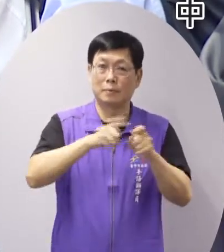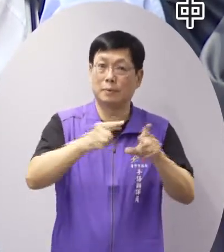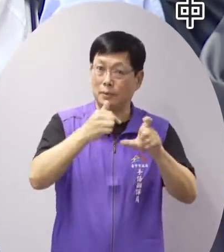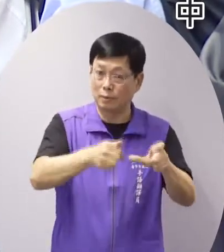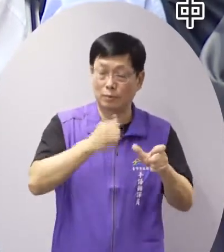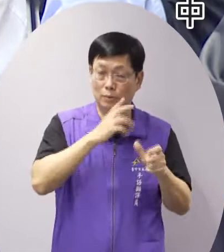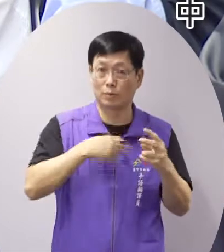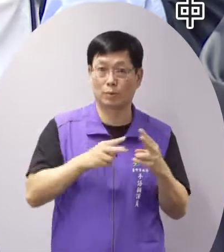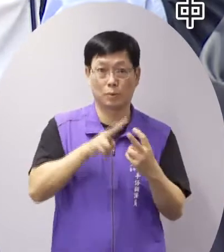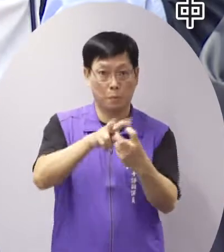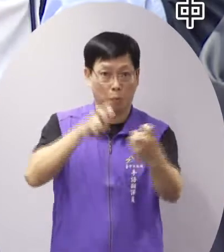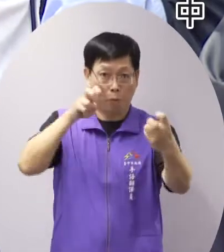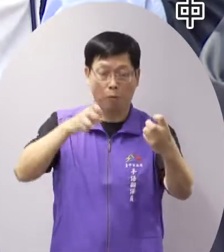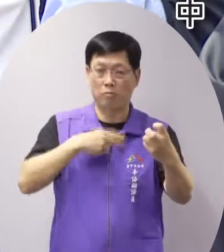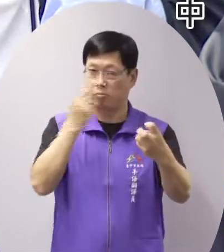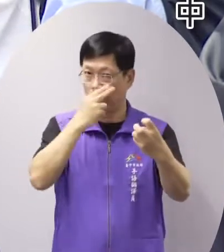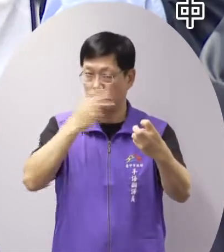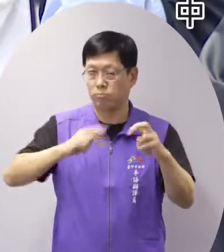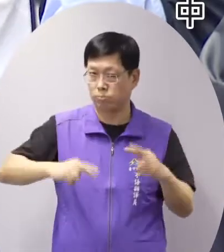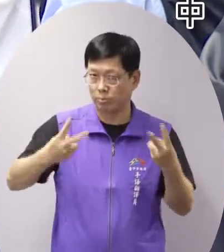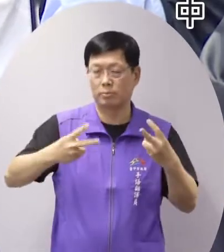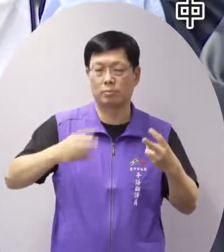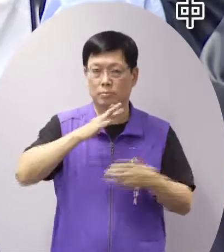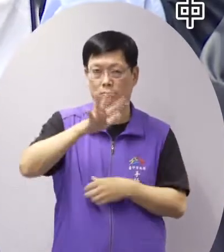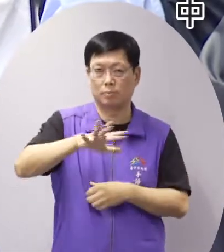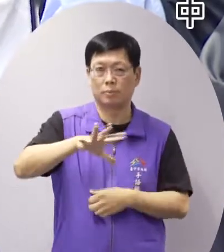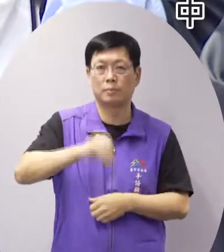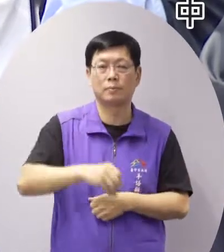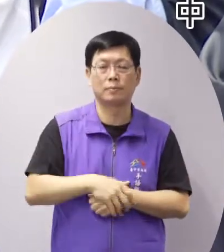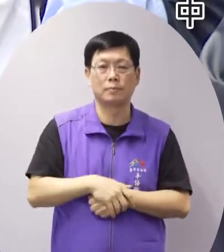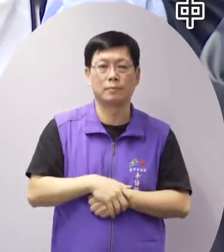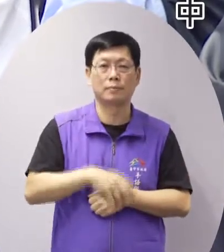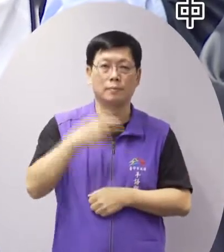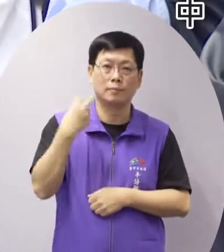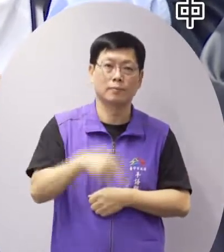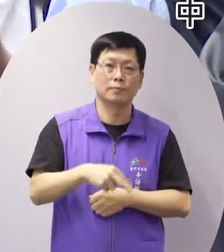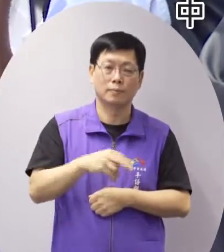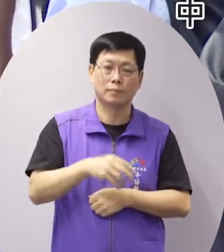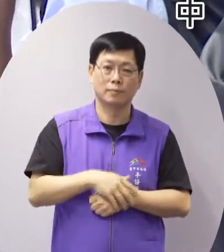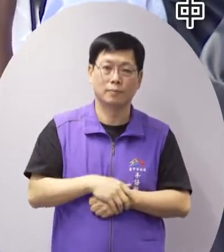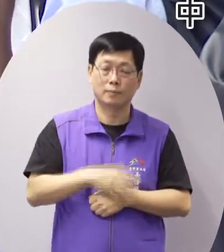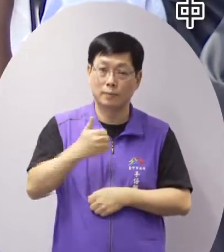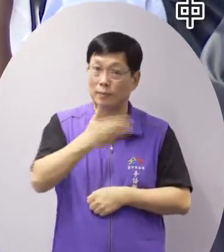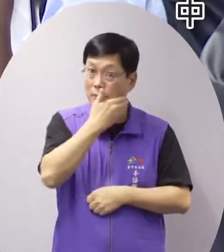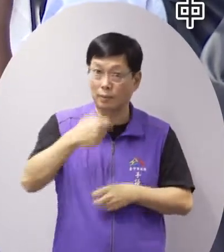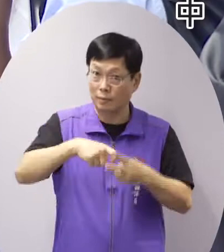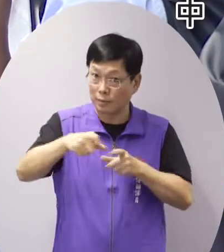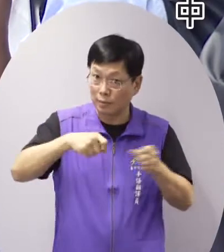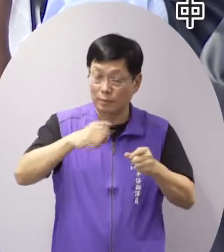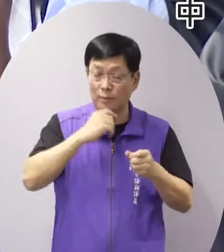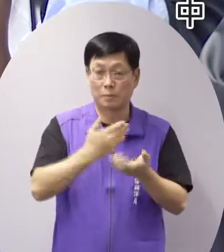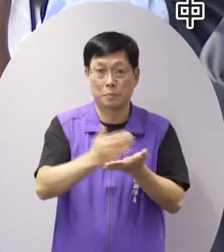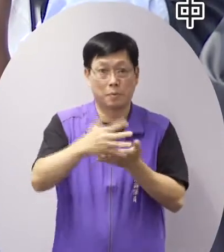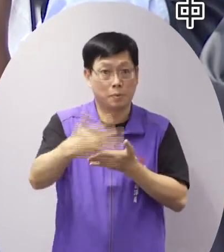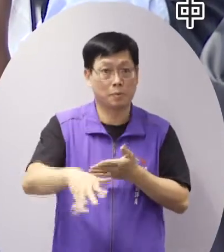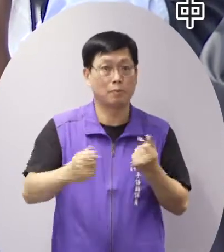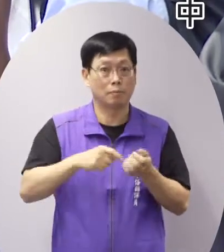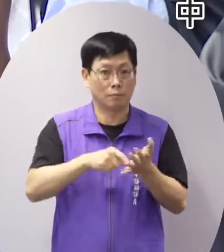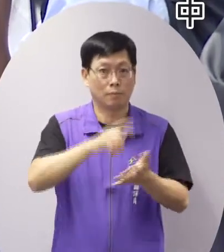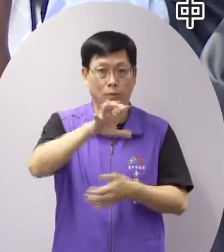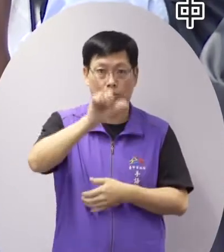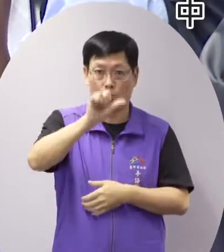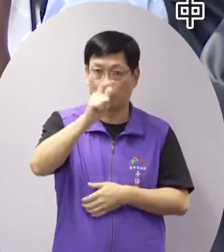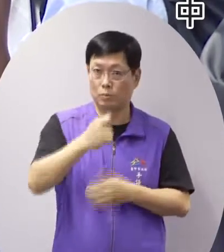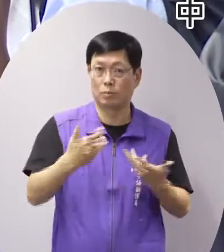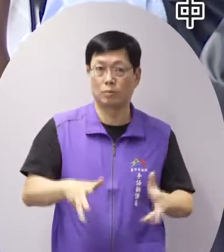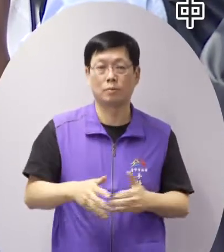的吊桥有围桥的部分，我们也编了5000万。但另外对于水利工程排水方面的话，我们也编了5亿多